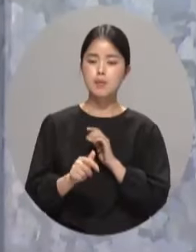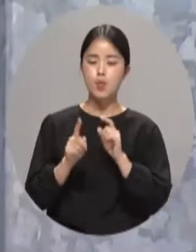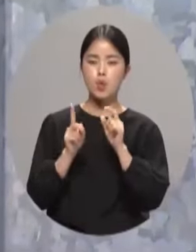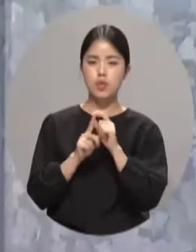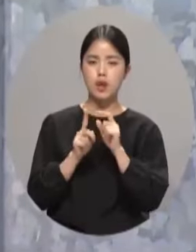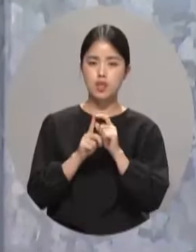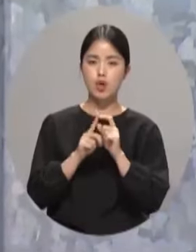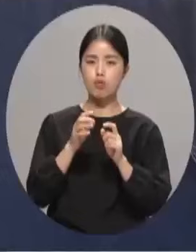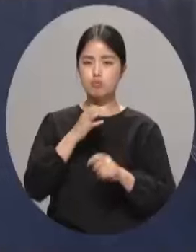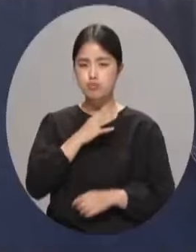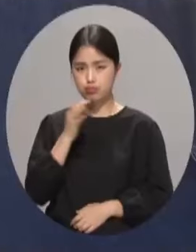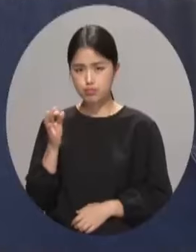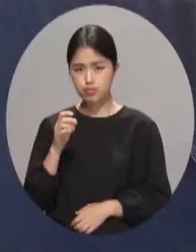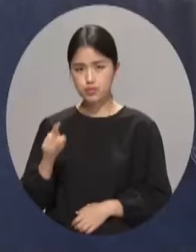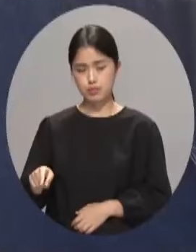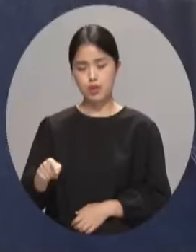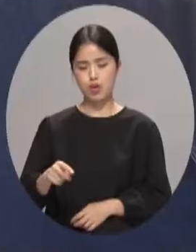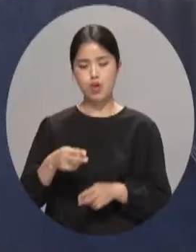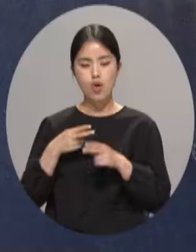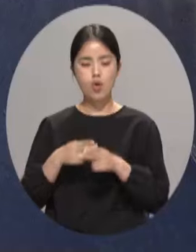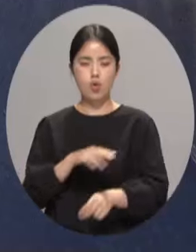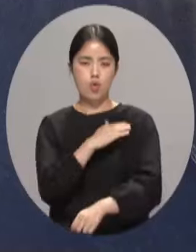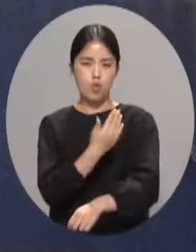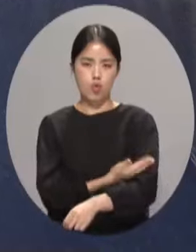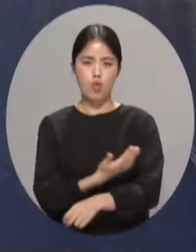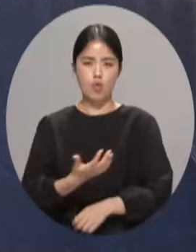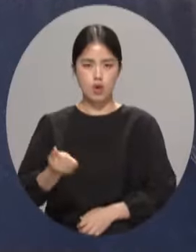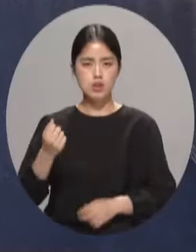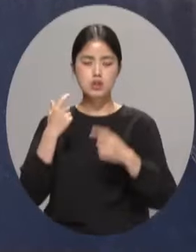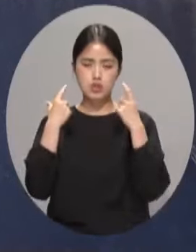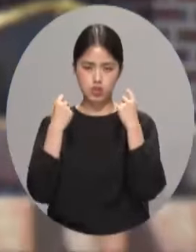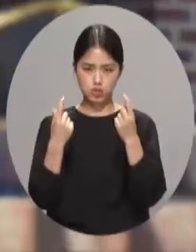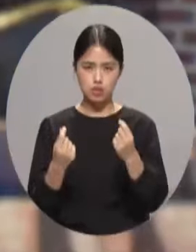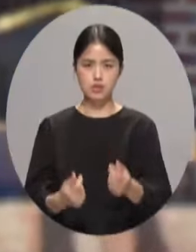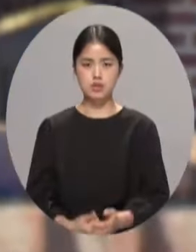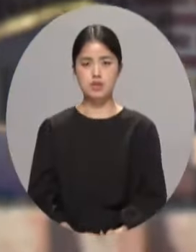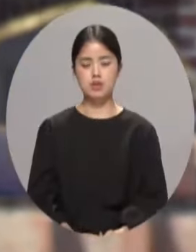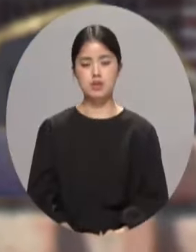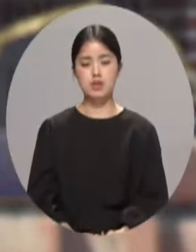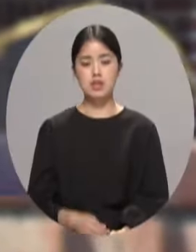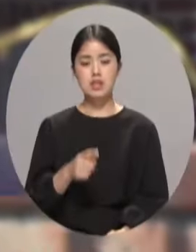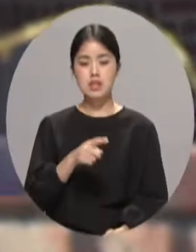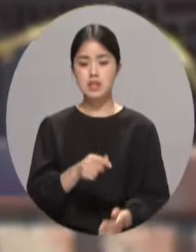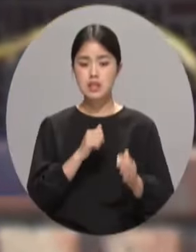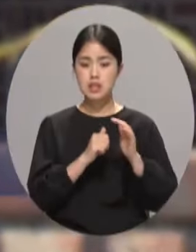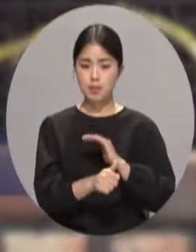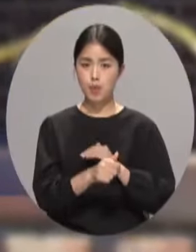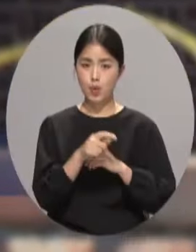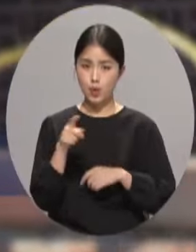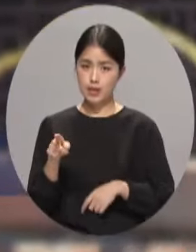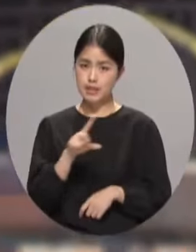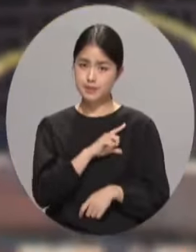실질적인 영향력을 행사하는 것으로 알려졌습니다. 지금 그 대표님이 씨 맞죠?